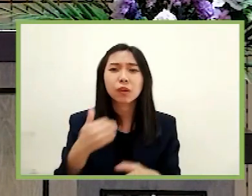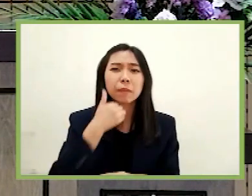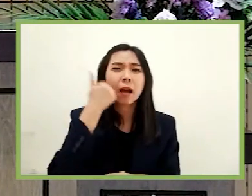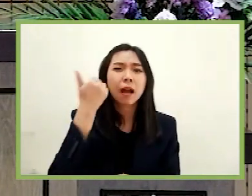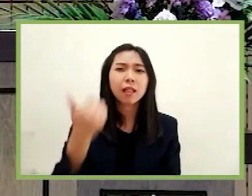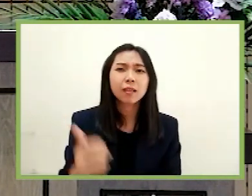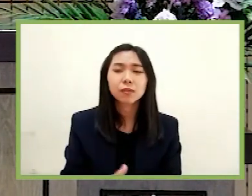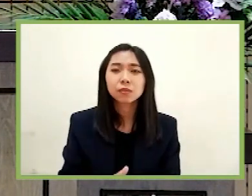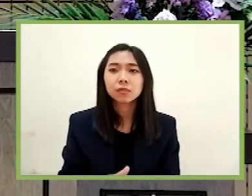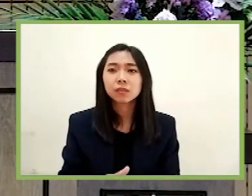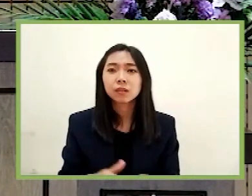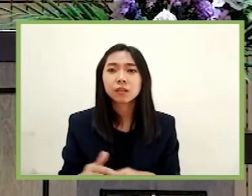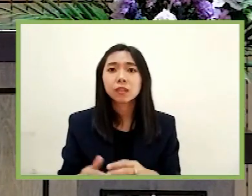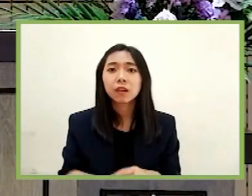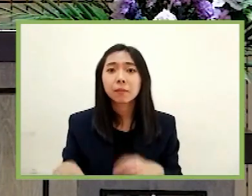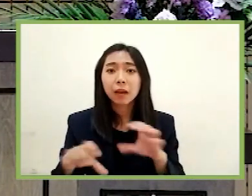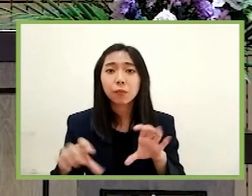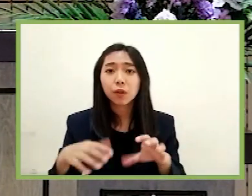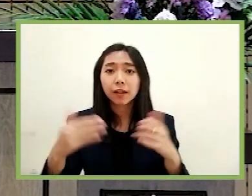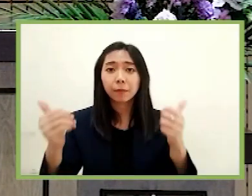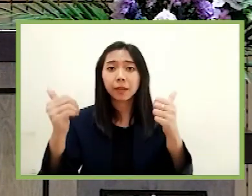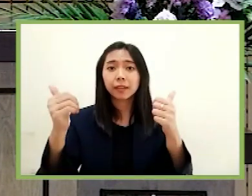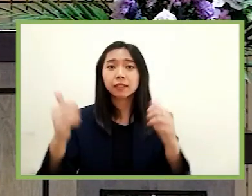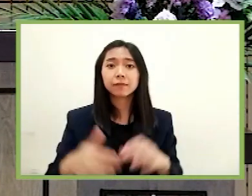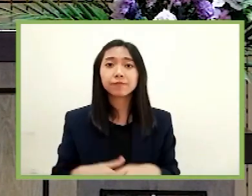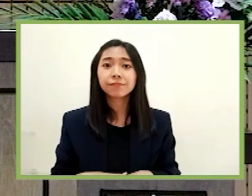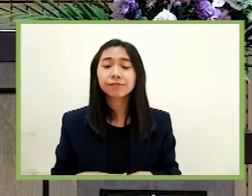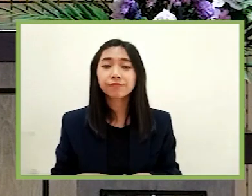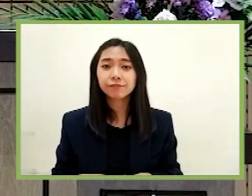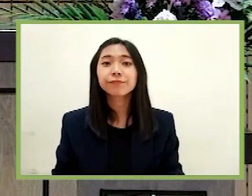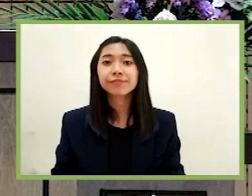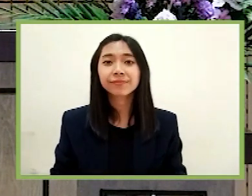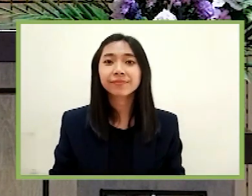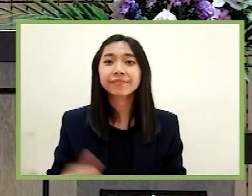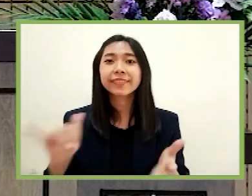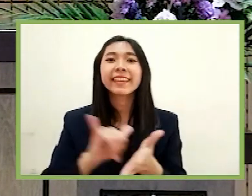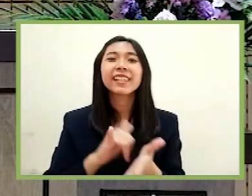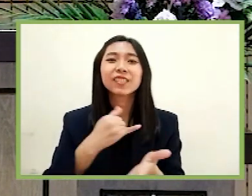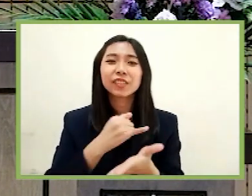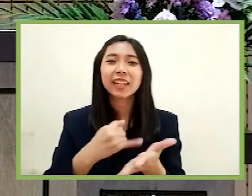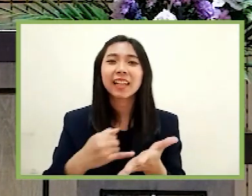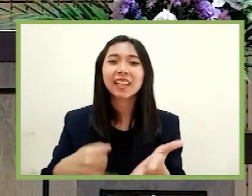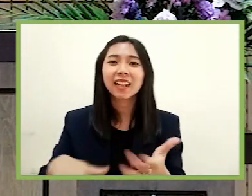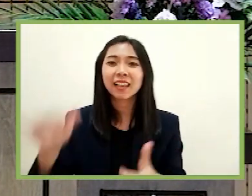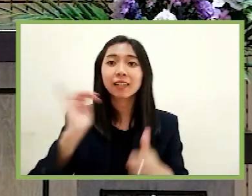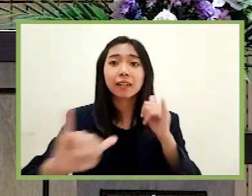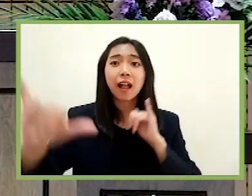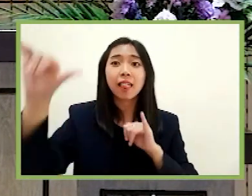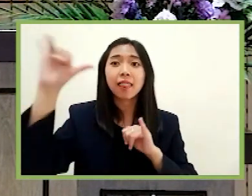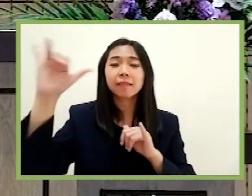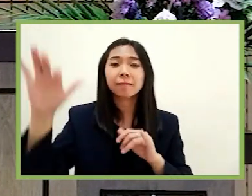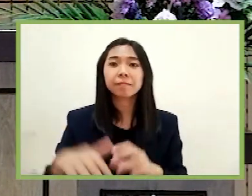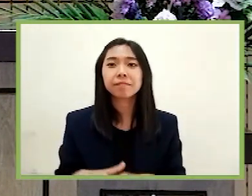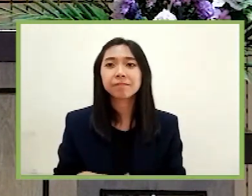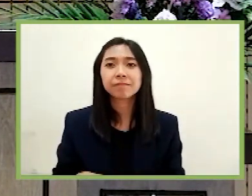berupaya melakukan yang terbaik itu kan kekekalan Keabadian